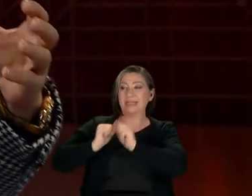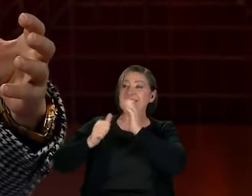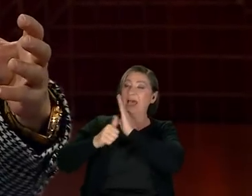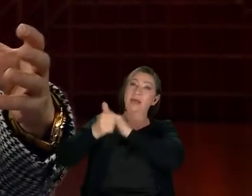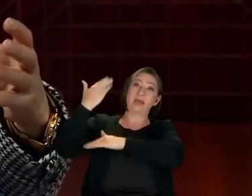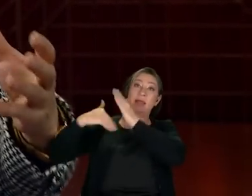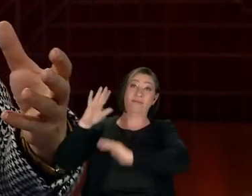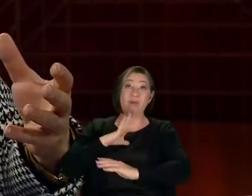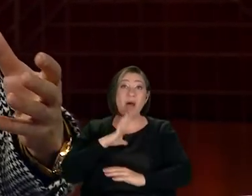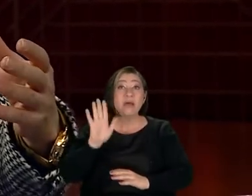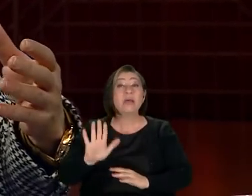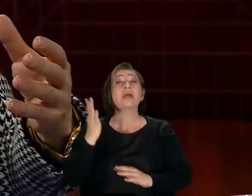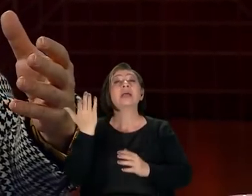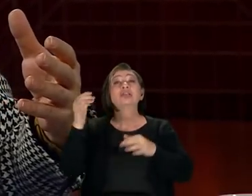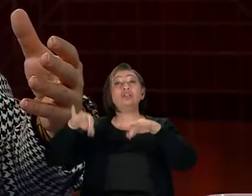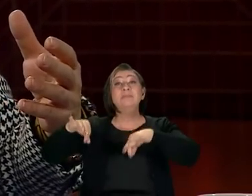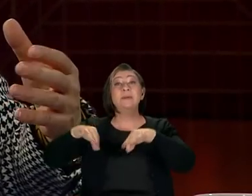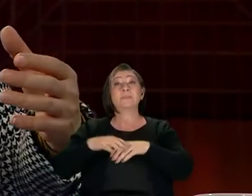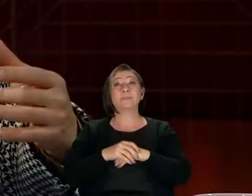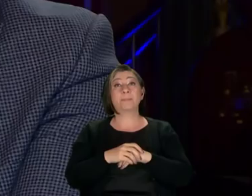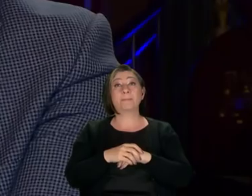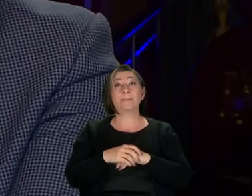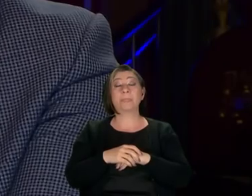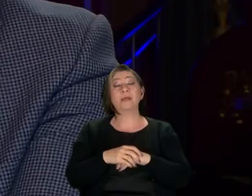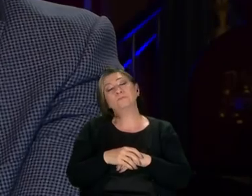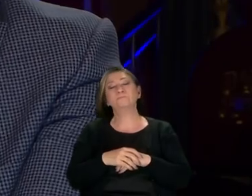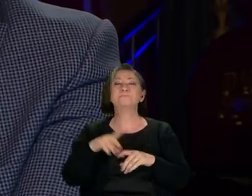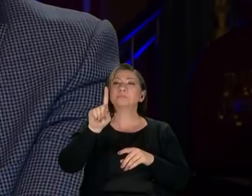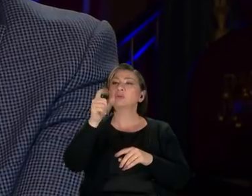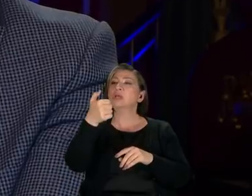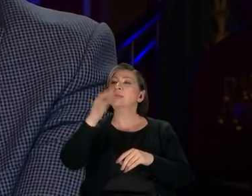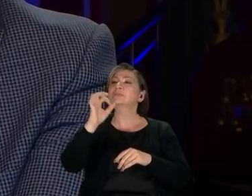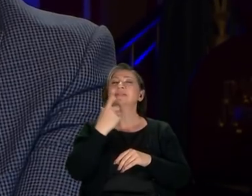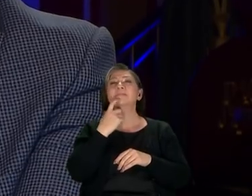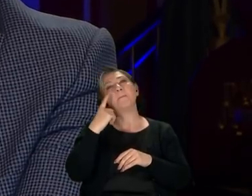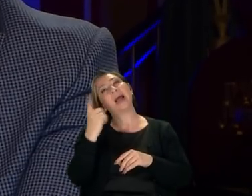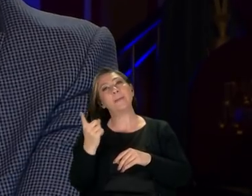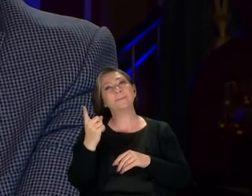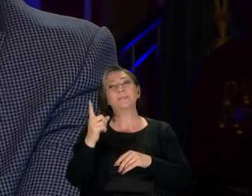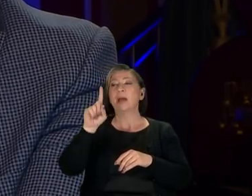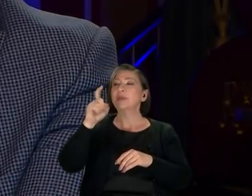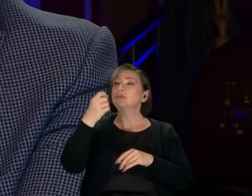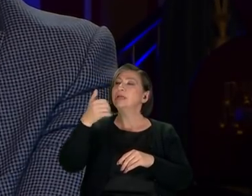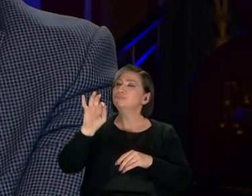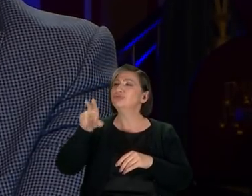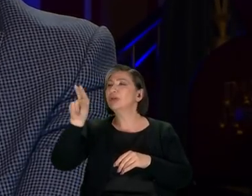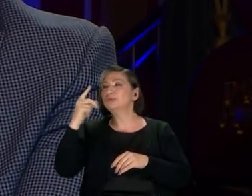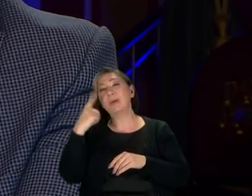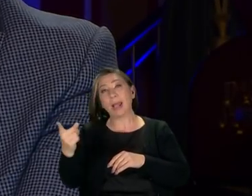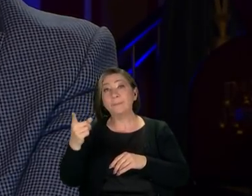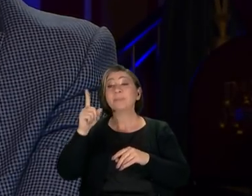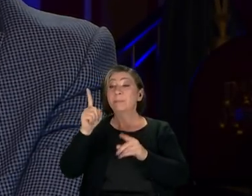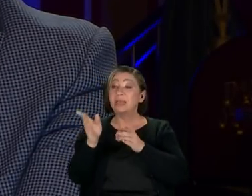var. Yani şimdi işte 60'lı yıllara bakalım. 60'lı 70'li yıllara. Bir